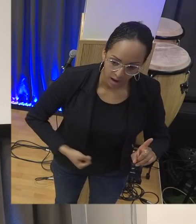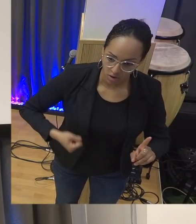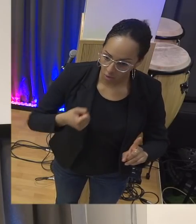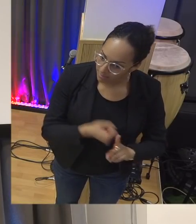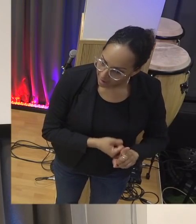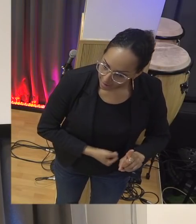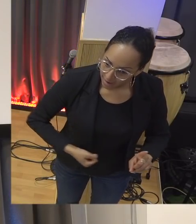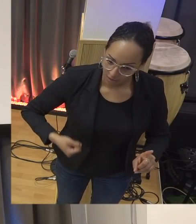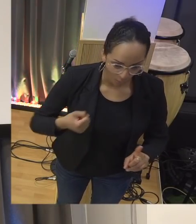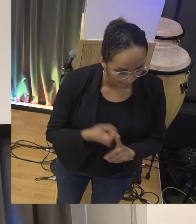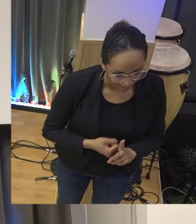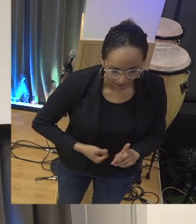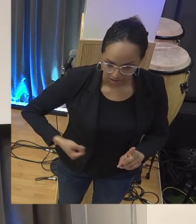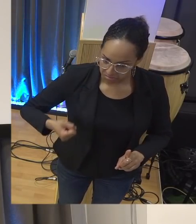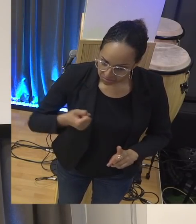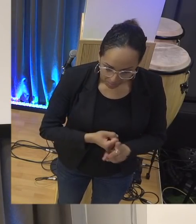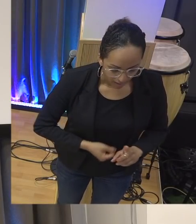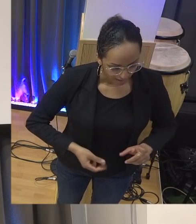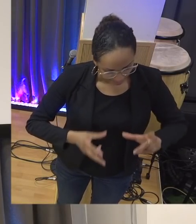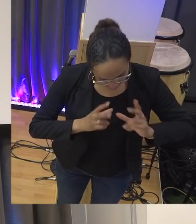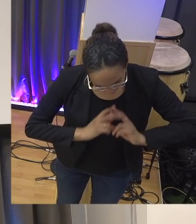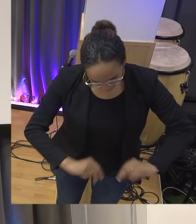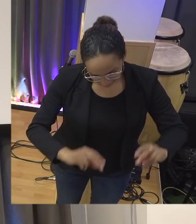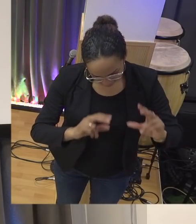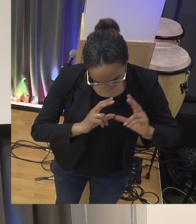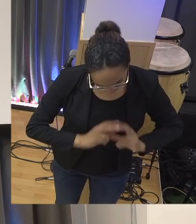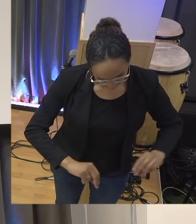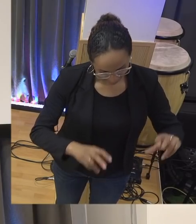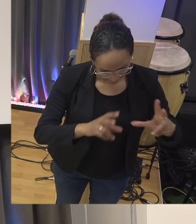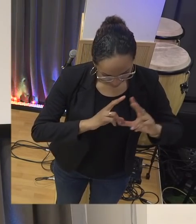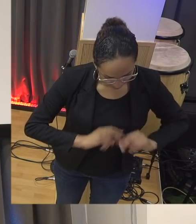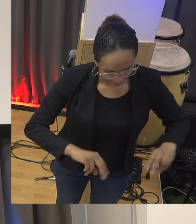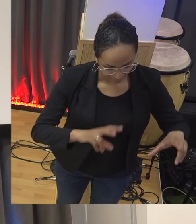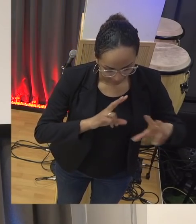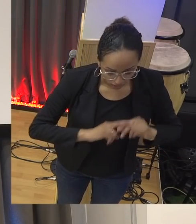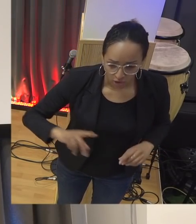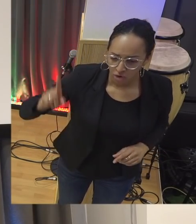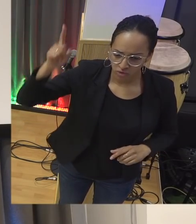une chose, c'est que Dieu peut faire infiniment.